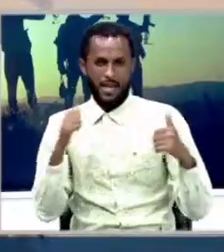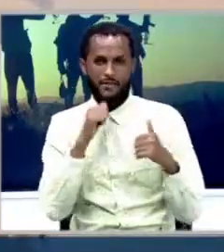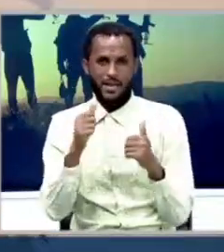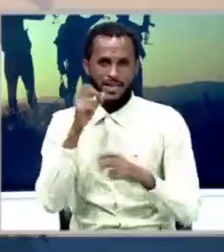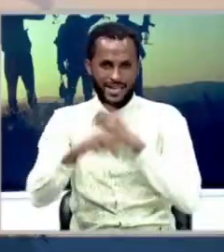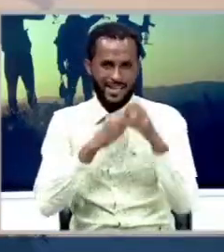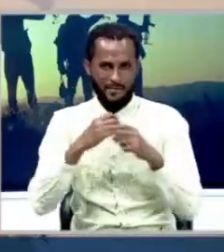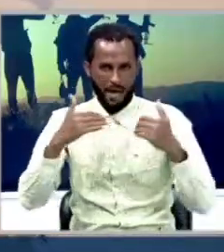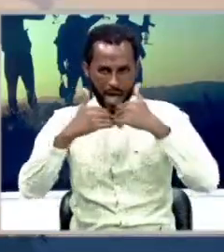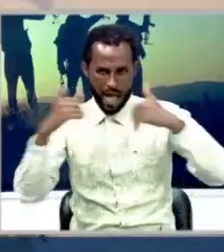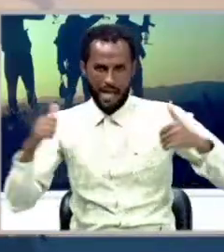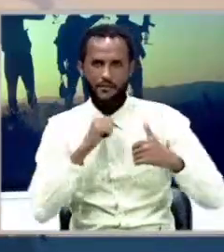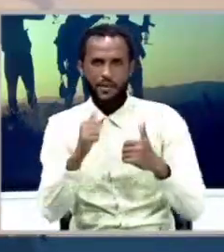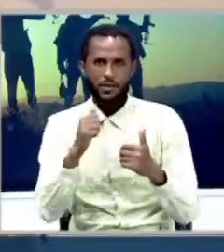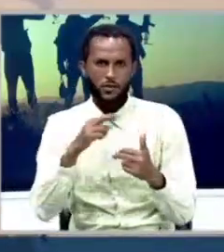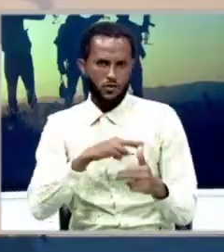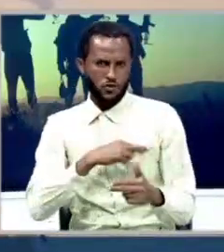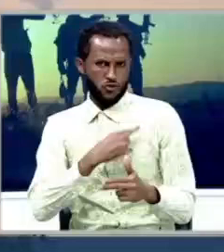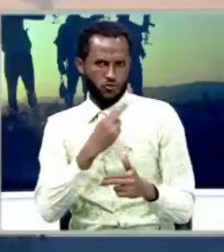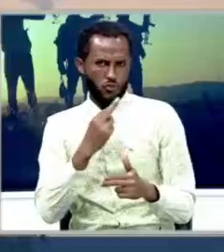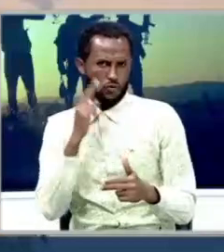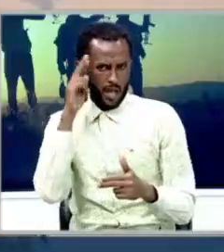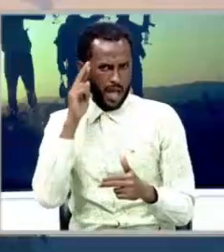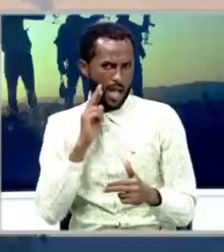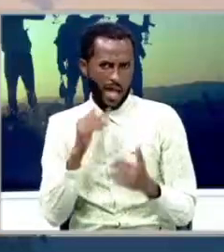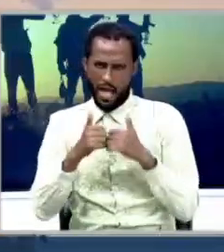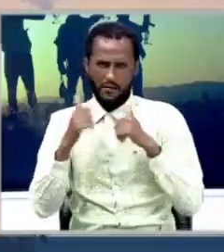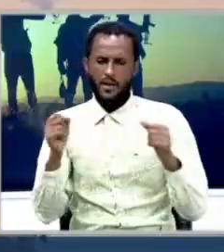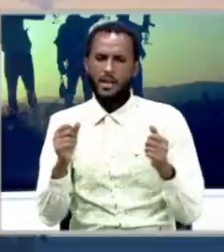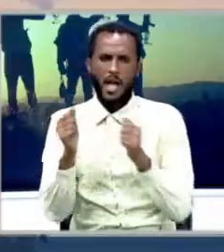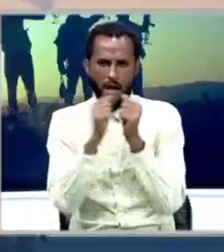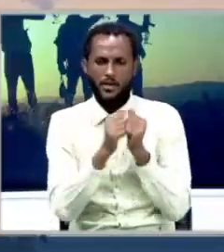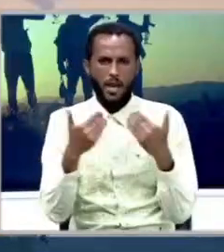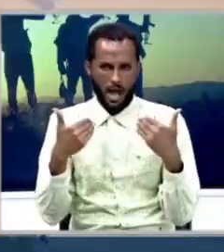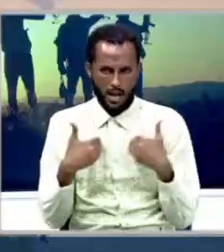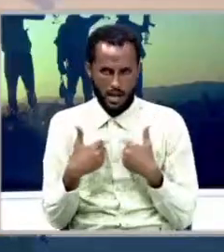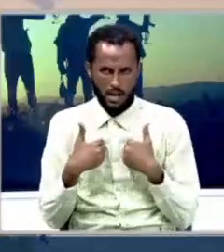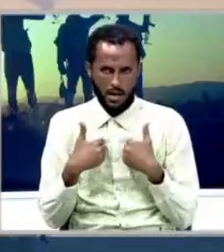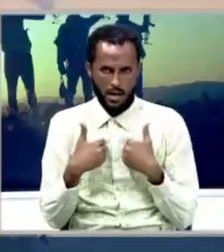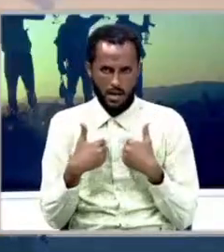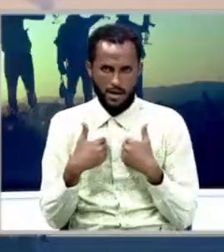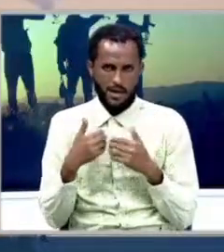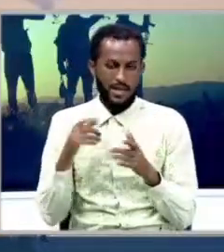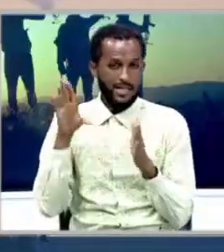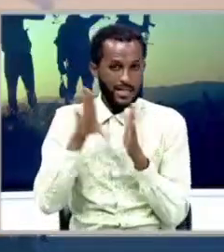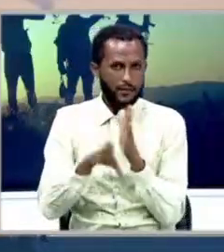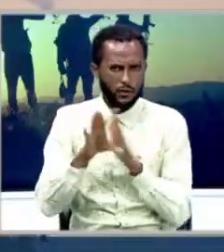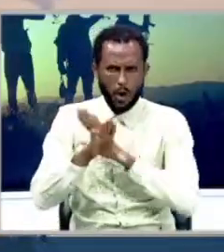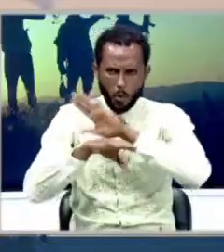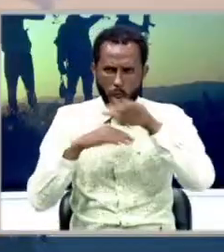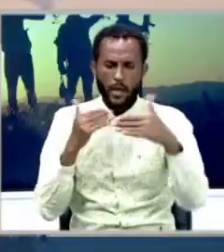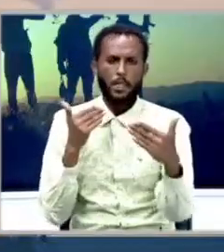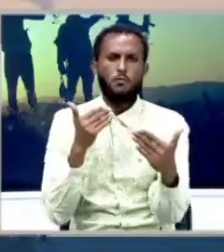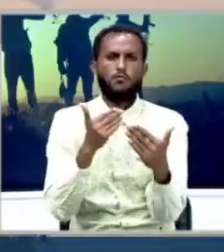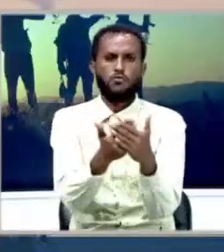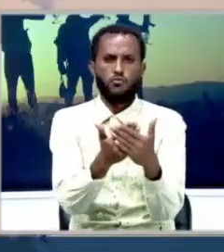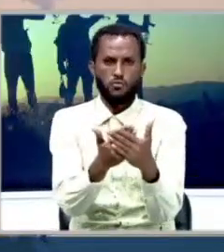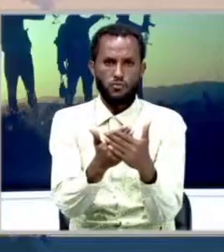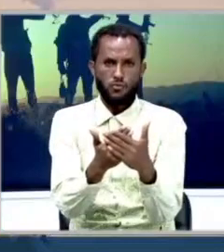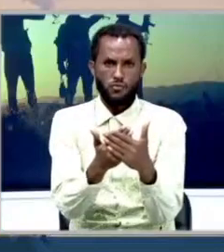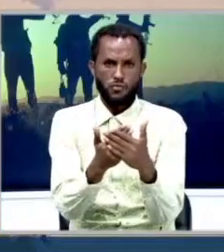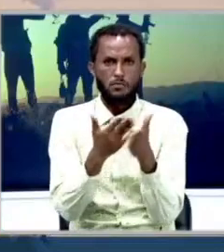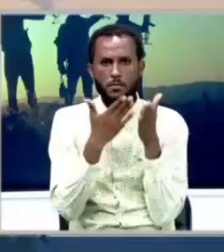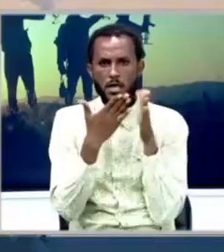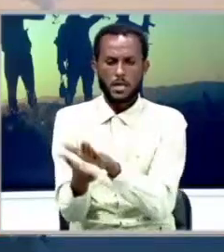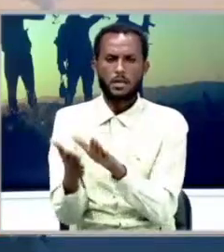ዕድመ ብዘይፈሊ ፆታ ብዘይፈሊ ሓደ ኮይና ኢና ነኪል ትግፍዕ እውን ኣብ ኩላትና ይበፅሑ ትመቕተልቲ እውን